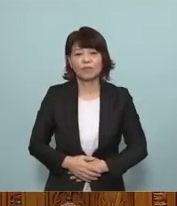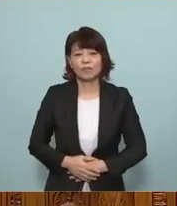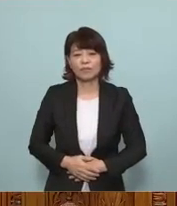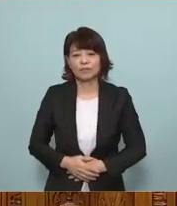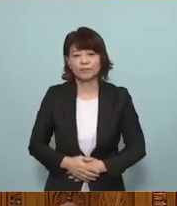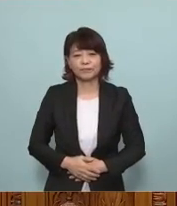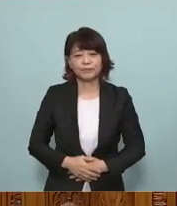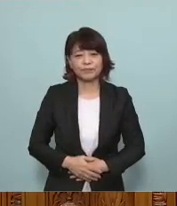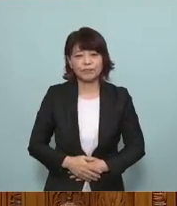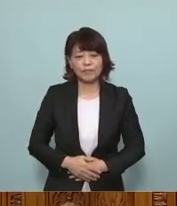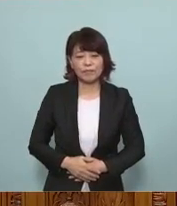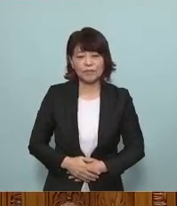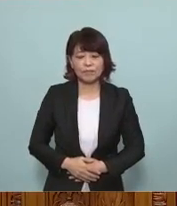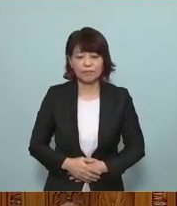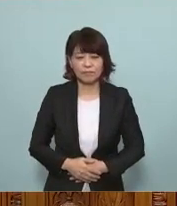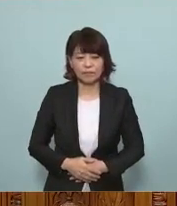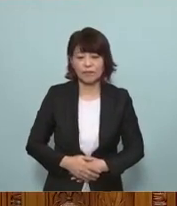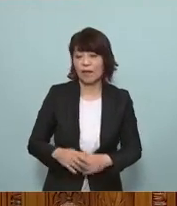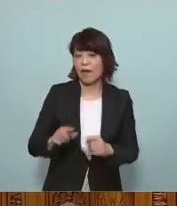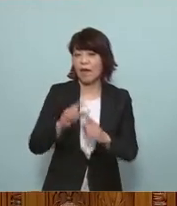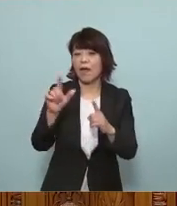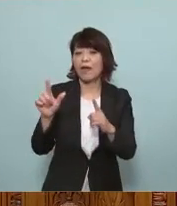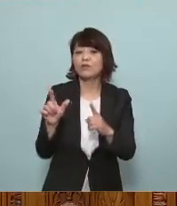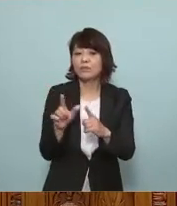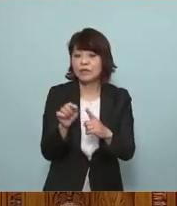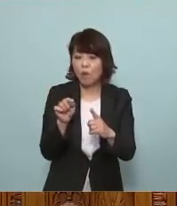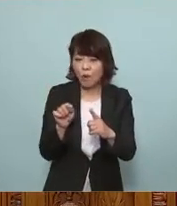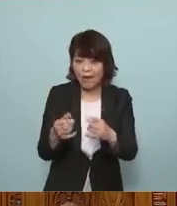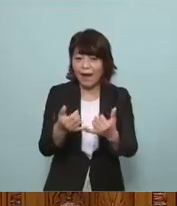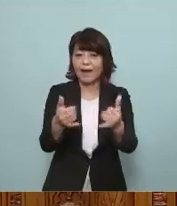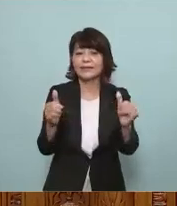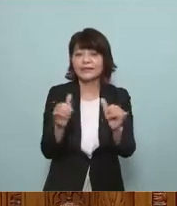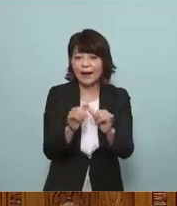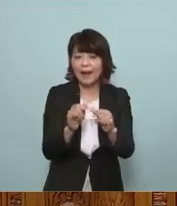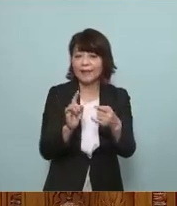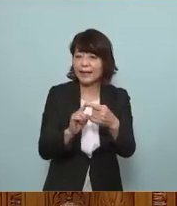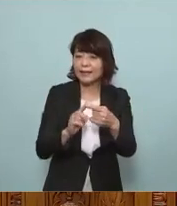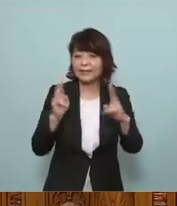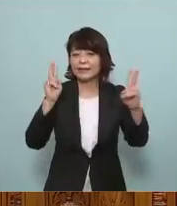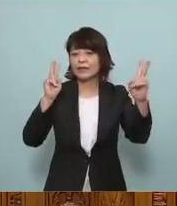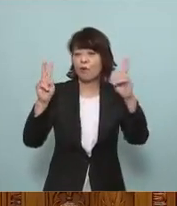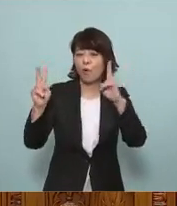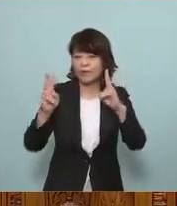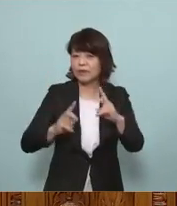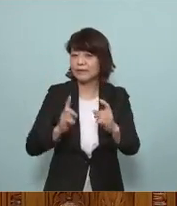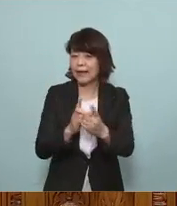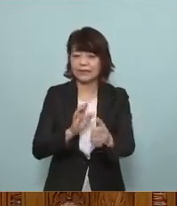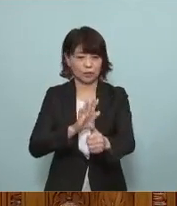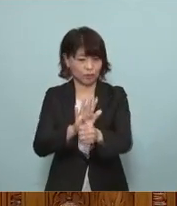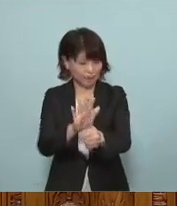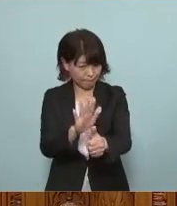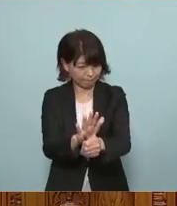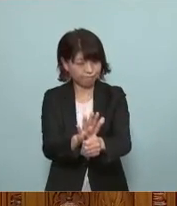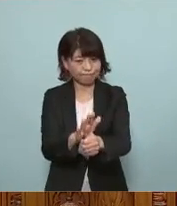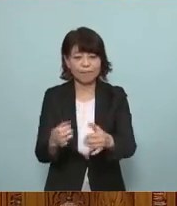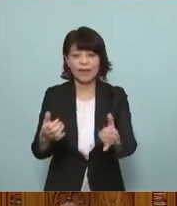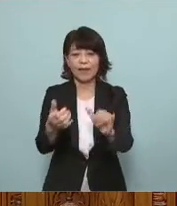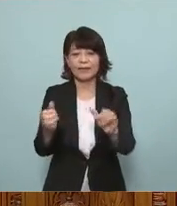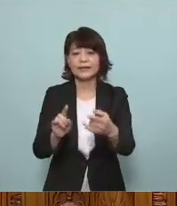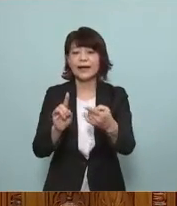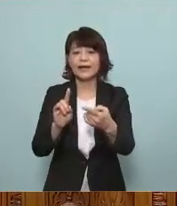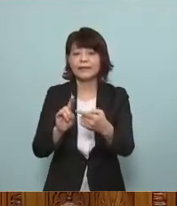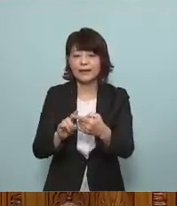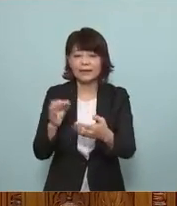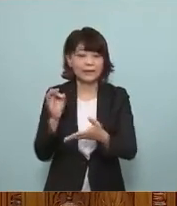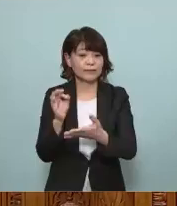チャーフィランソロフィーによる NPO や社会的企業への支援、社会的インパクト